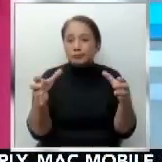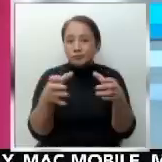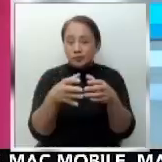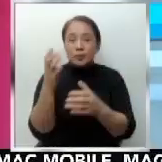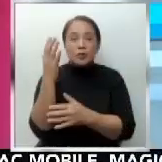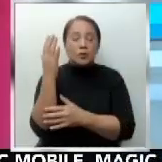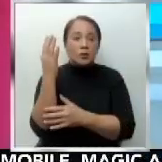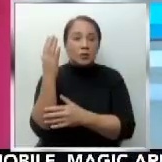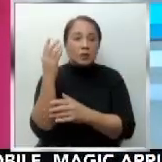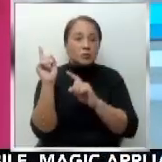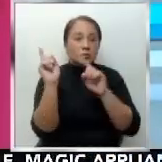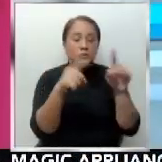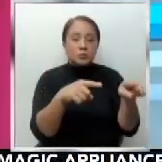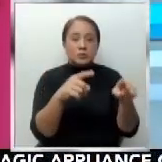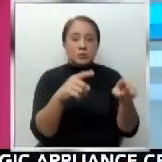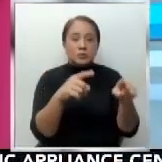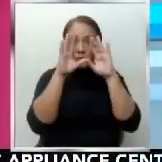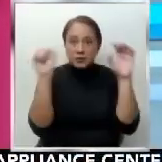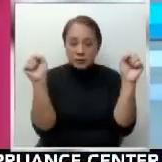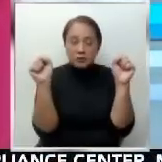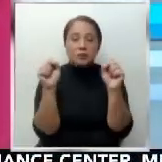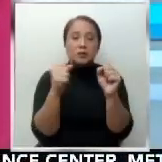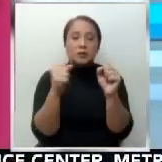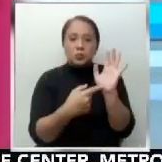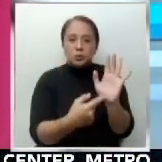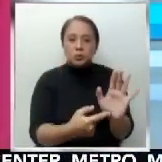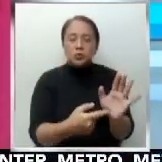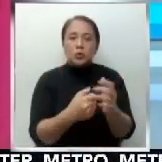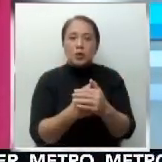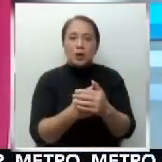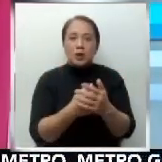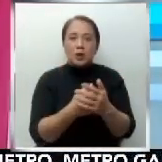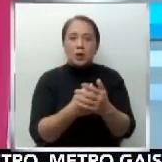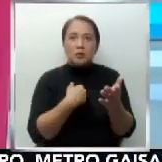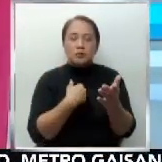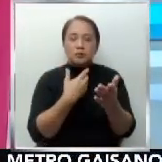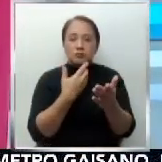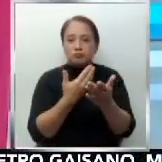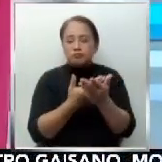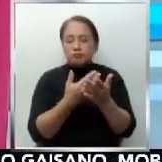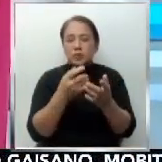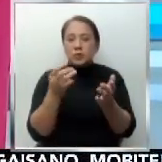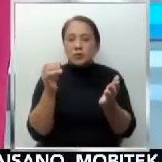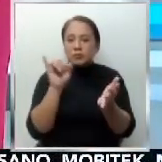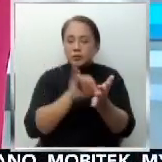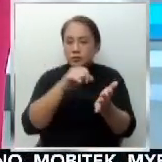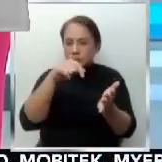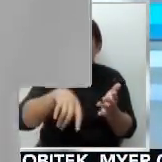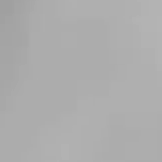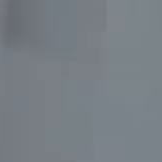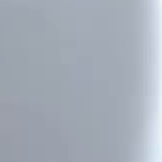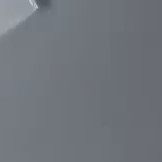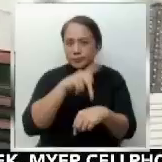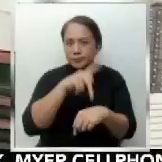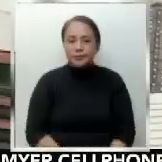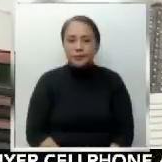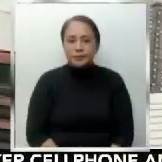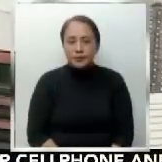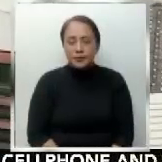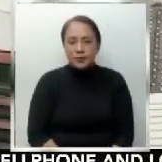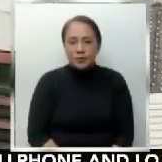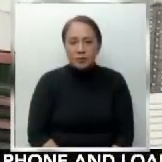Pangulo para ibida ang maluwag na pamumuhunan dito po sa bansa. At nakatutok si Ivan Mayrina.